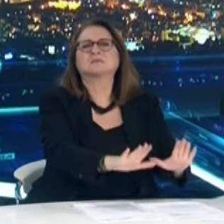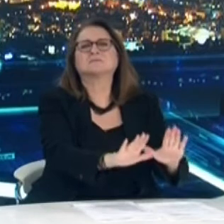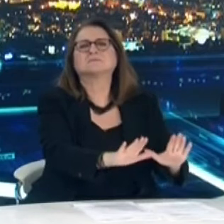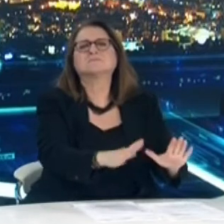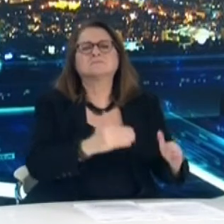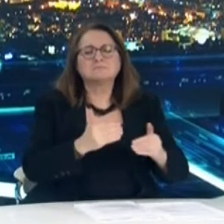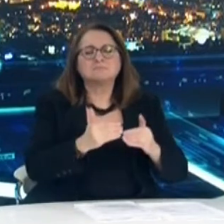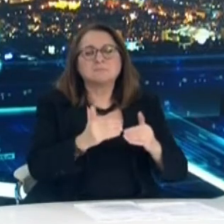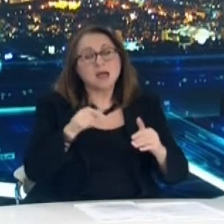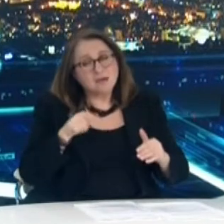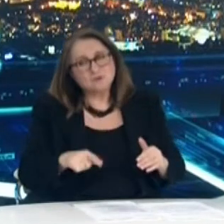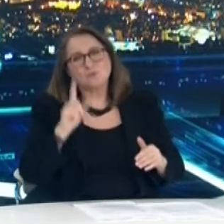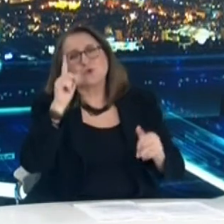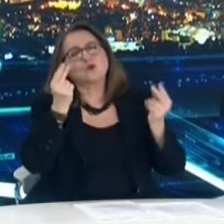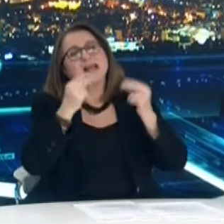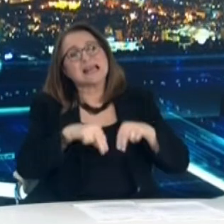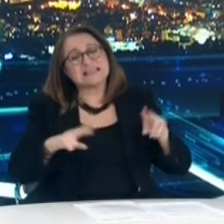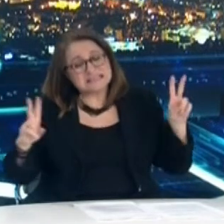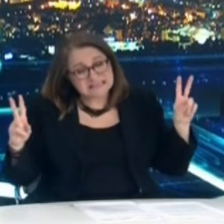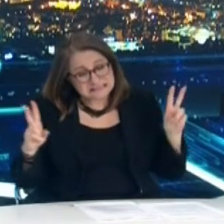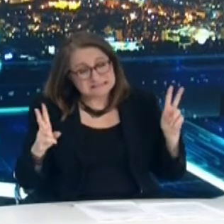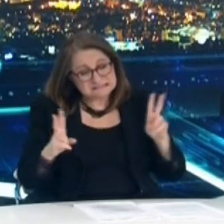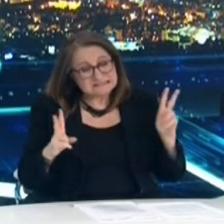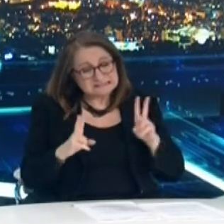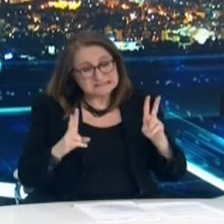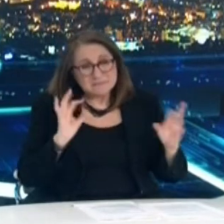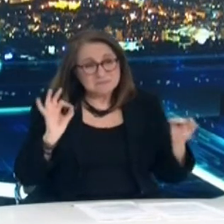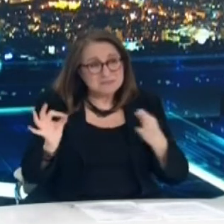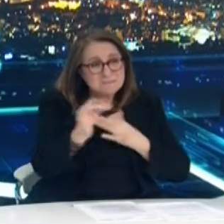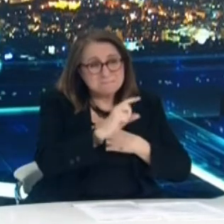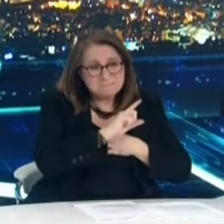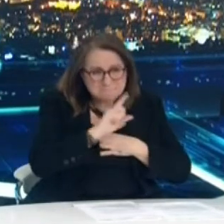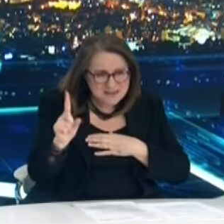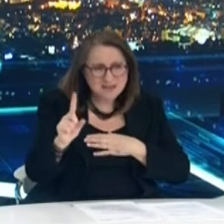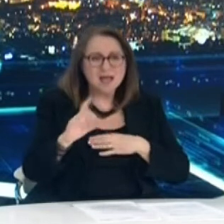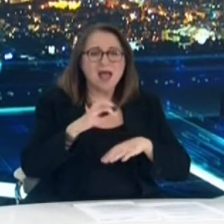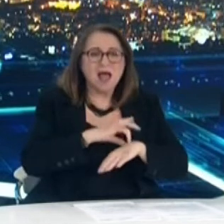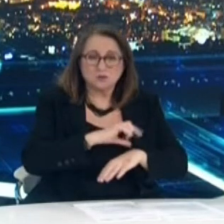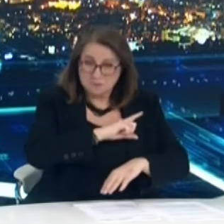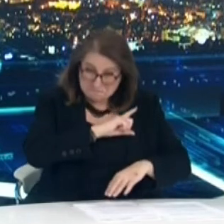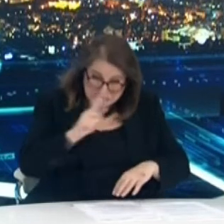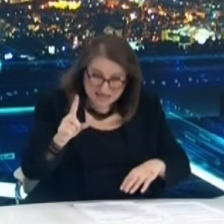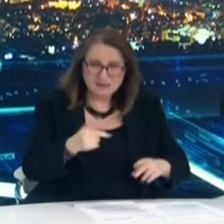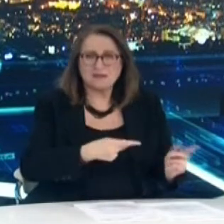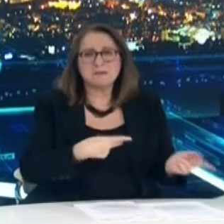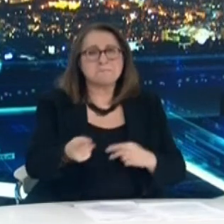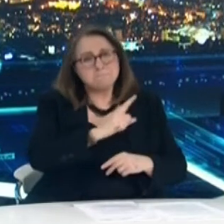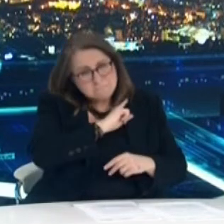δώσει την ελπίδα ότι θα αποσυμπιεστεί σιγά σιγά και το Εθνικό Σύστημα Υγείας. Είναι κάτι που το βλέπουμε κάθε εβδομάδα,